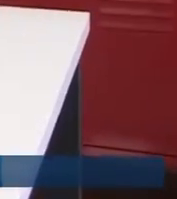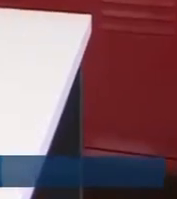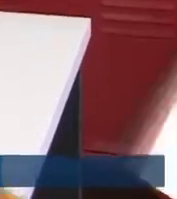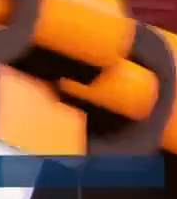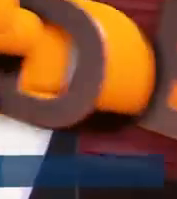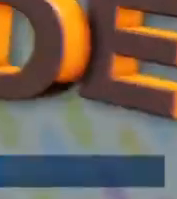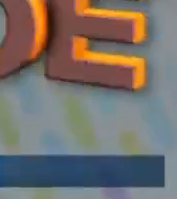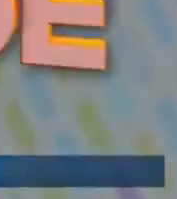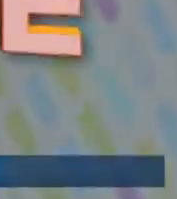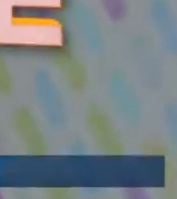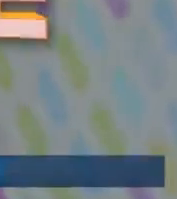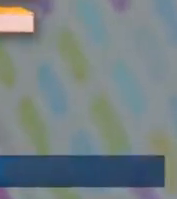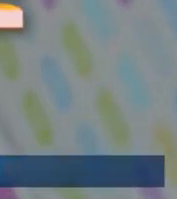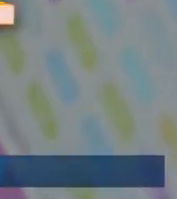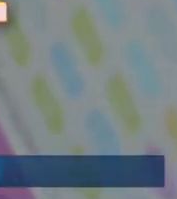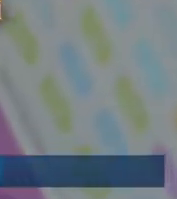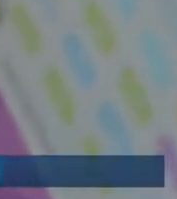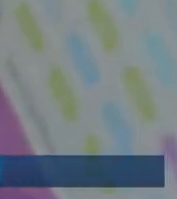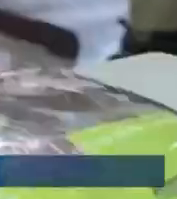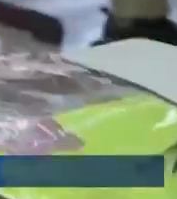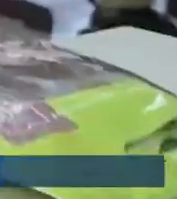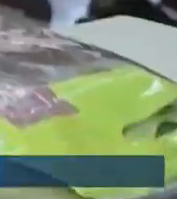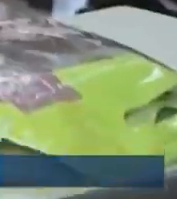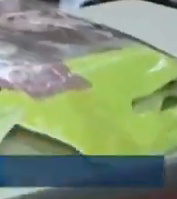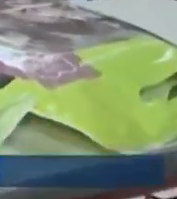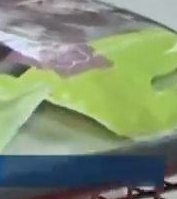mu? Birazdan ATV Ana Haber'de.